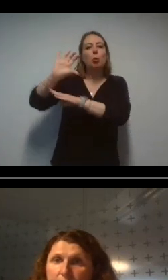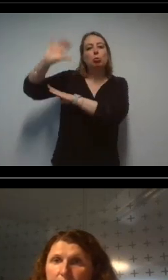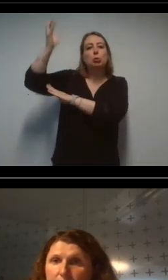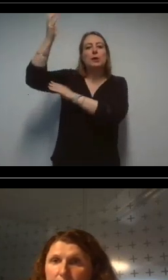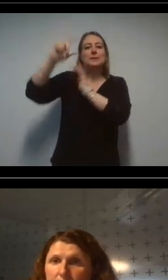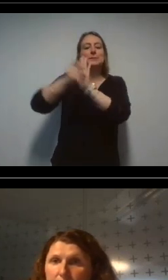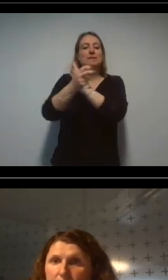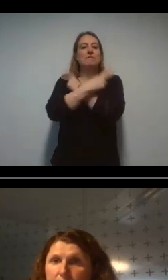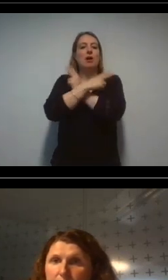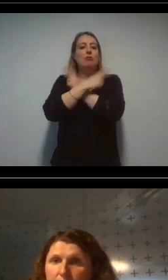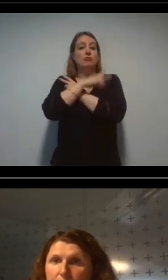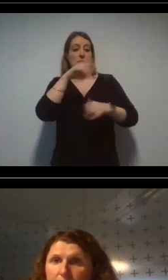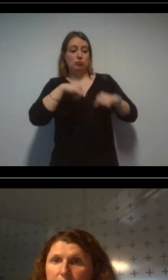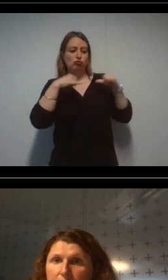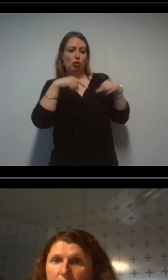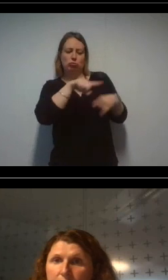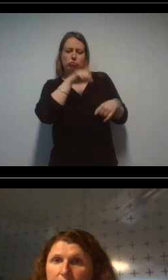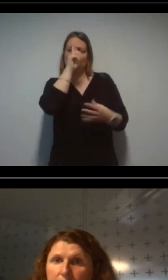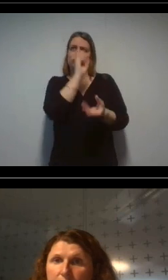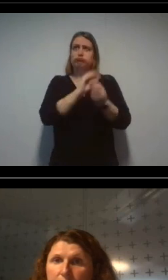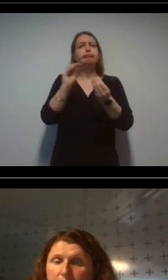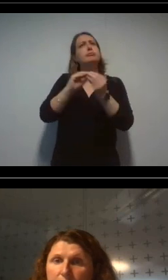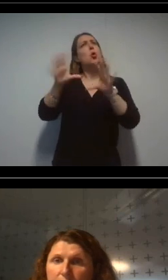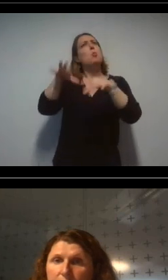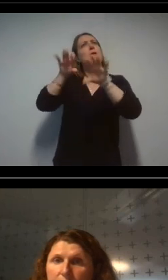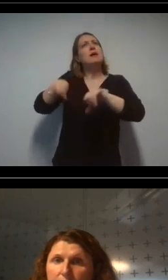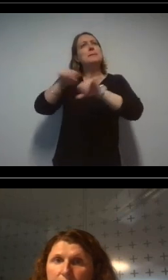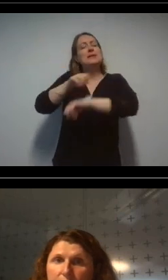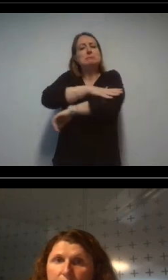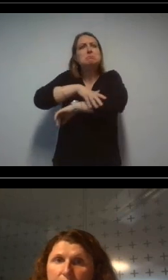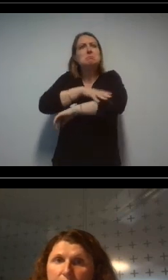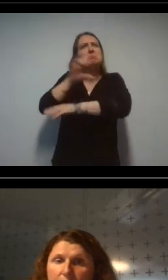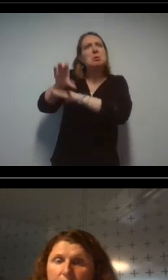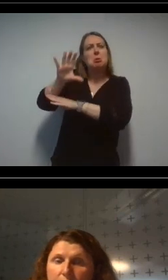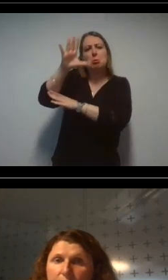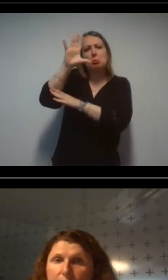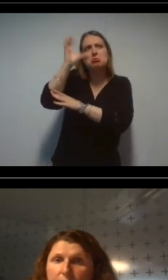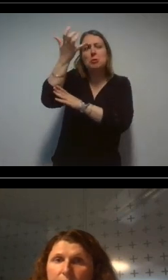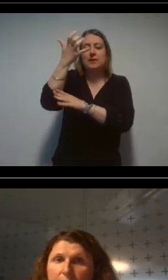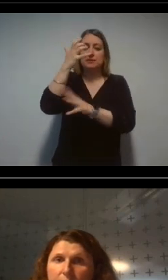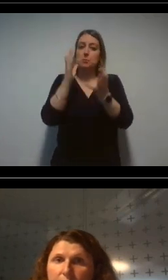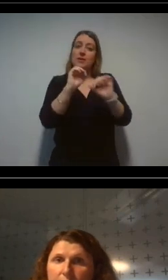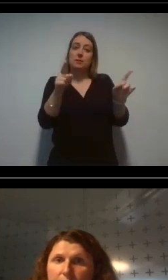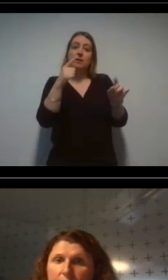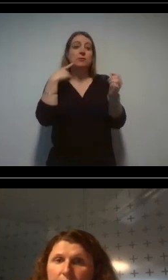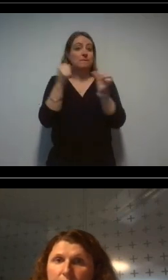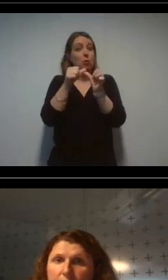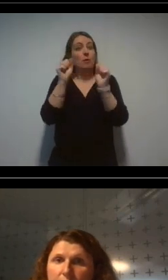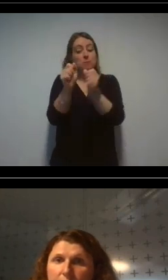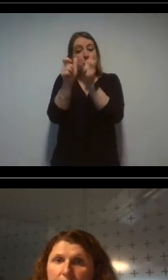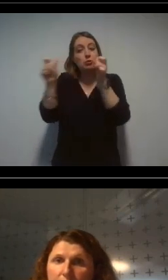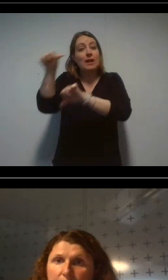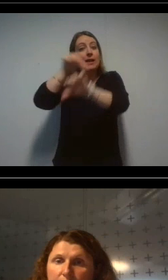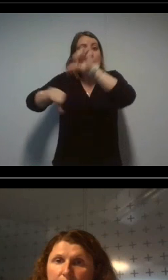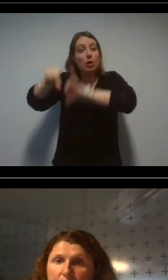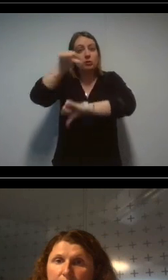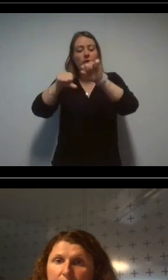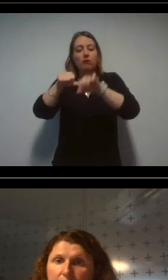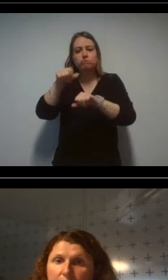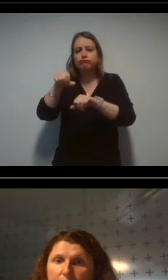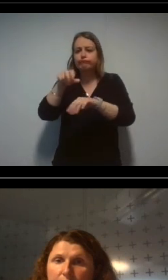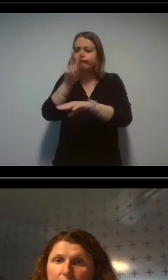les jeunes, ils se demandent comment cette crème solaire est fabriquée? Probablement pas. Donc, on peut aller dans un labo, découvrir la création de cette crème à